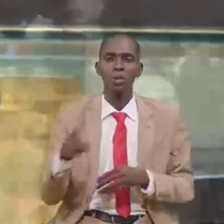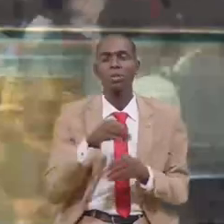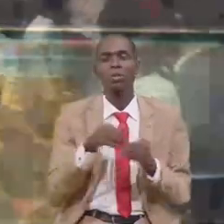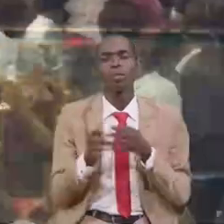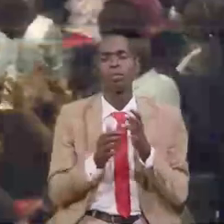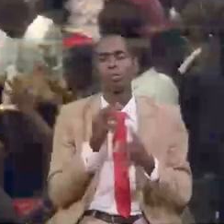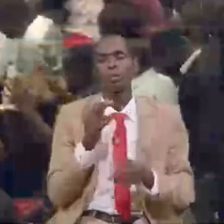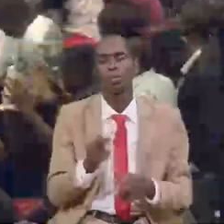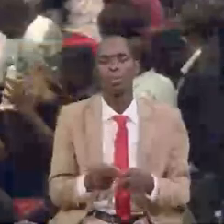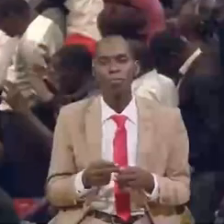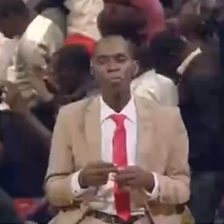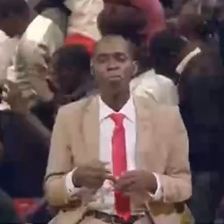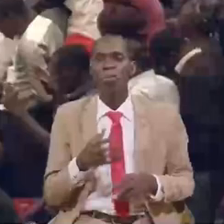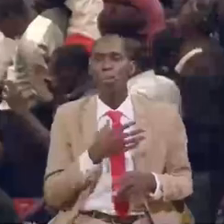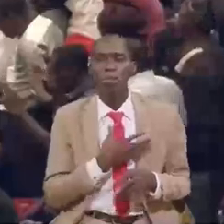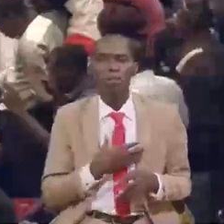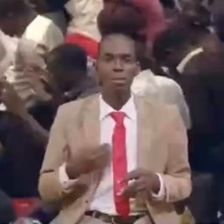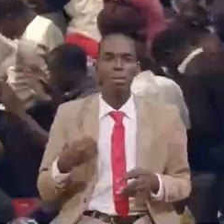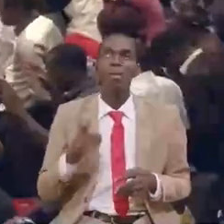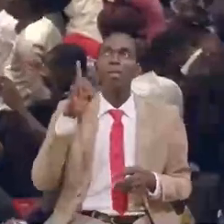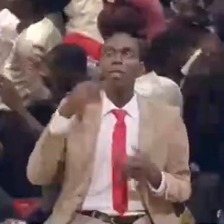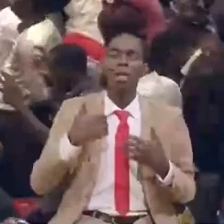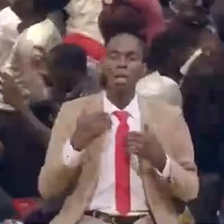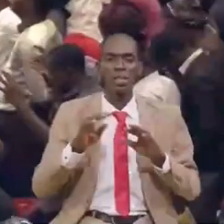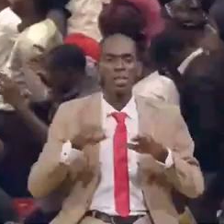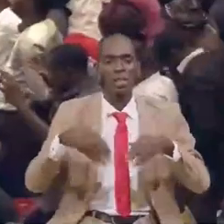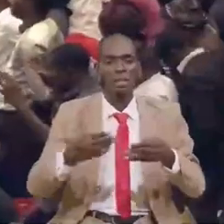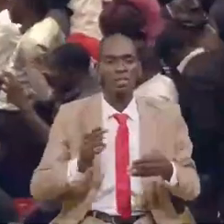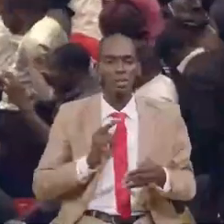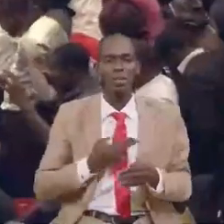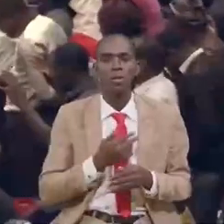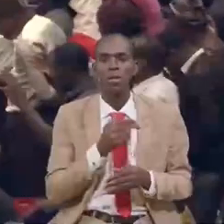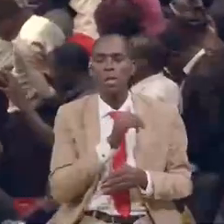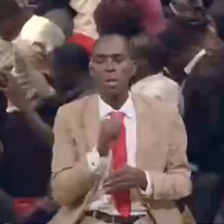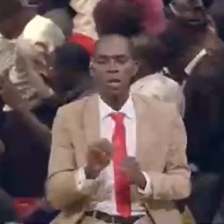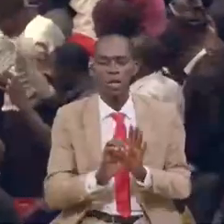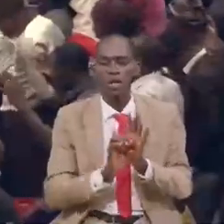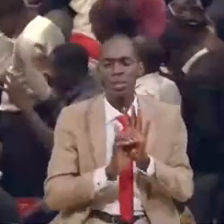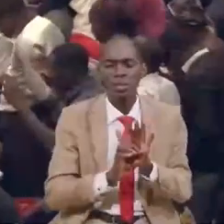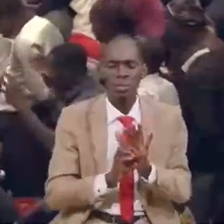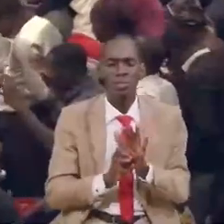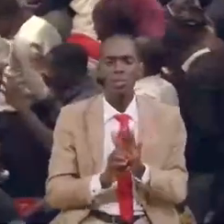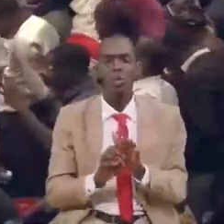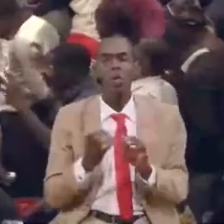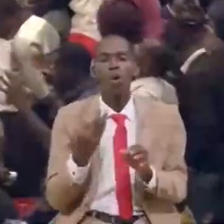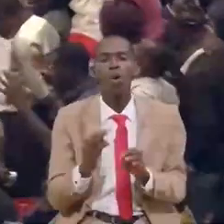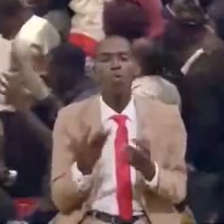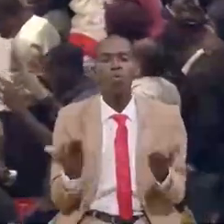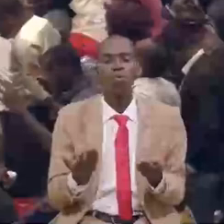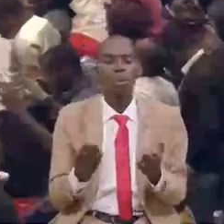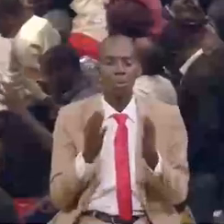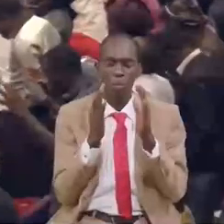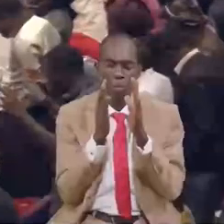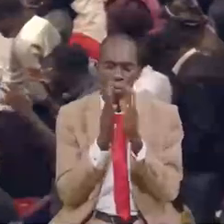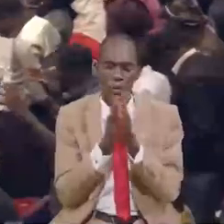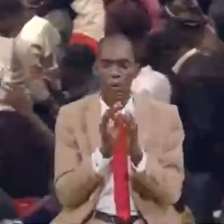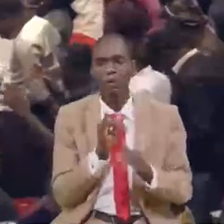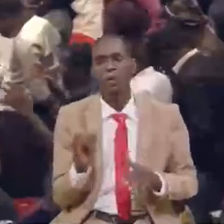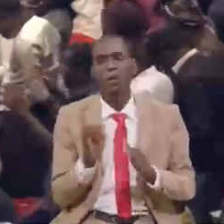Et il nous a donné un modèle. Le modèle de la prière. Le modèle de la prière. Le